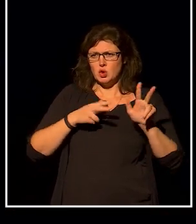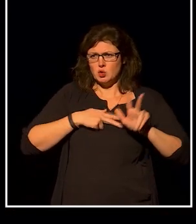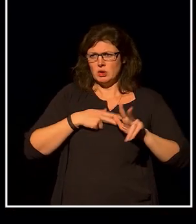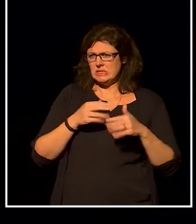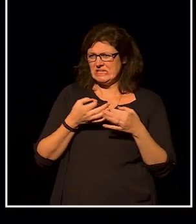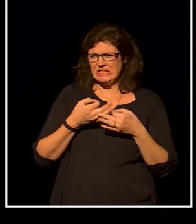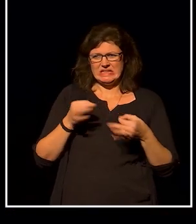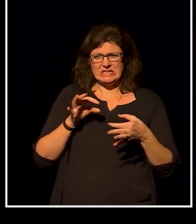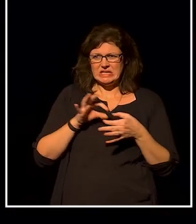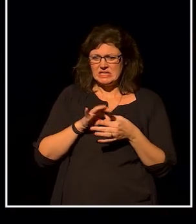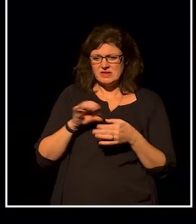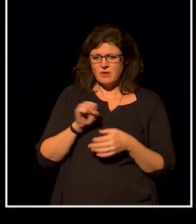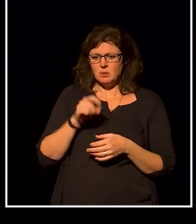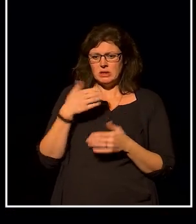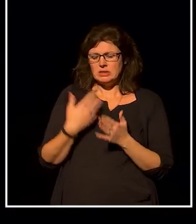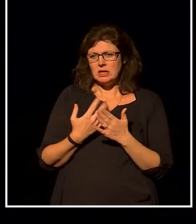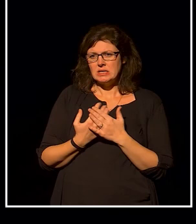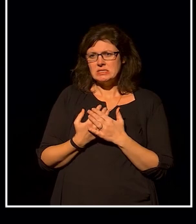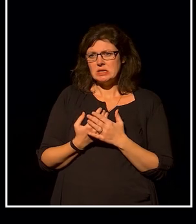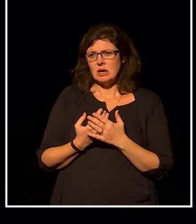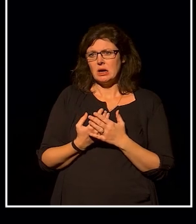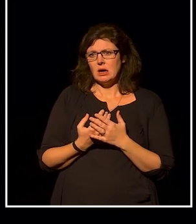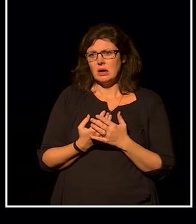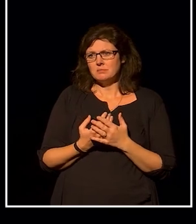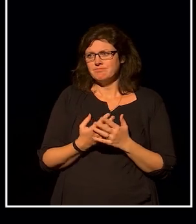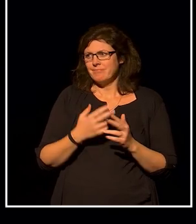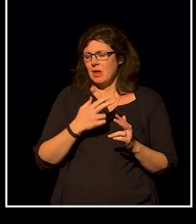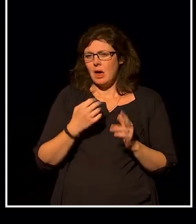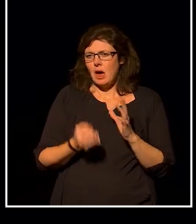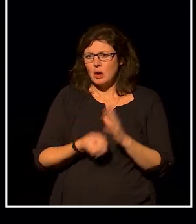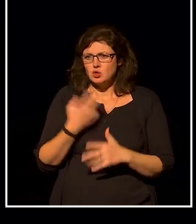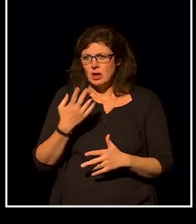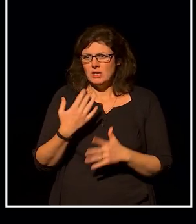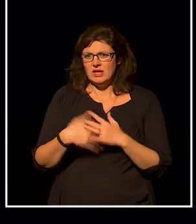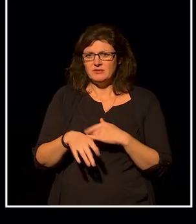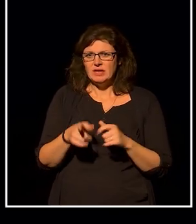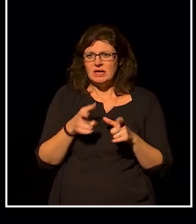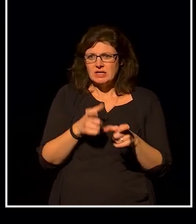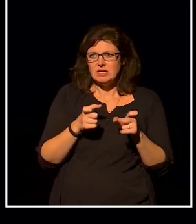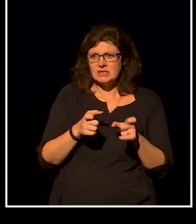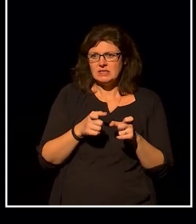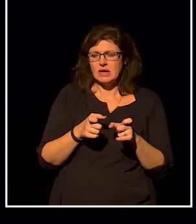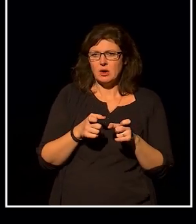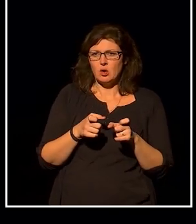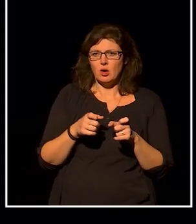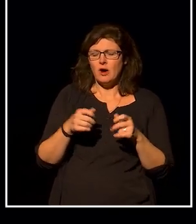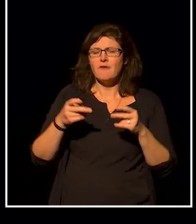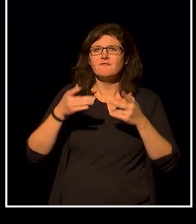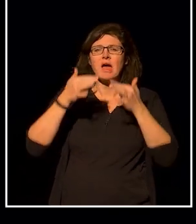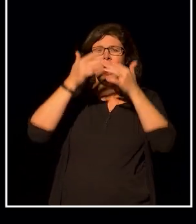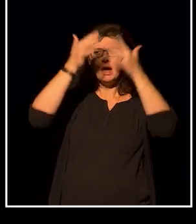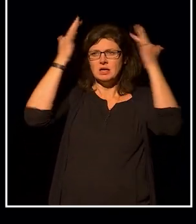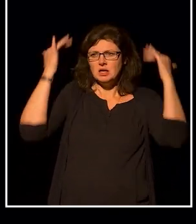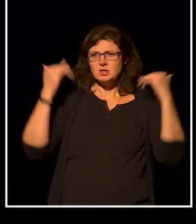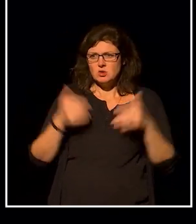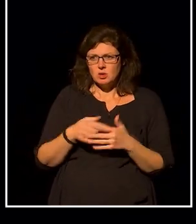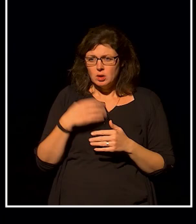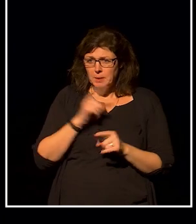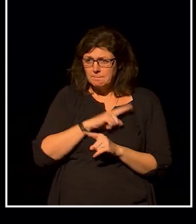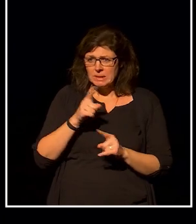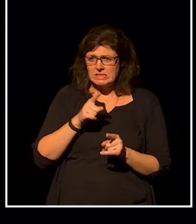aktuellen Ereignissen viel näher dran war in dieser Terrorverherrlichung und bis zum Ende der Dokumente lief, was mir bis heute nicht nachvollziehbar